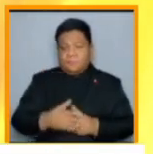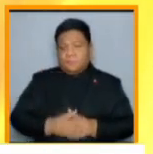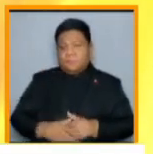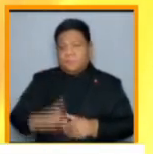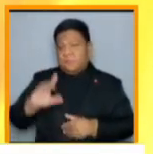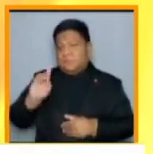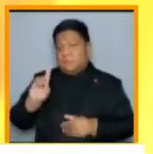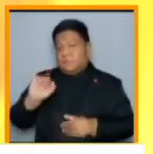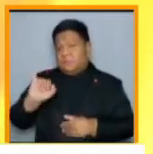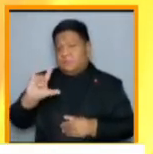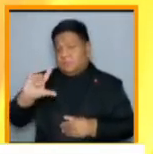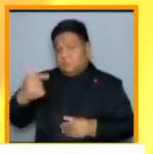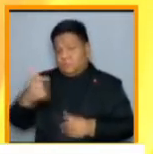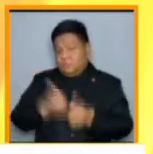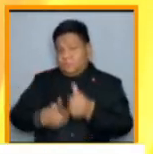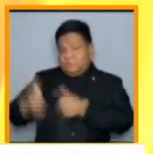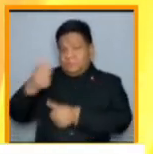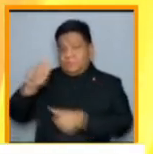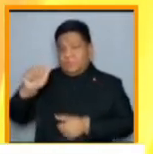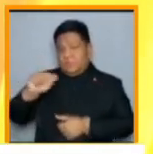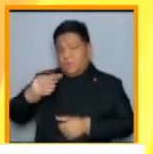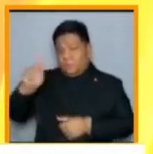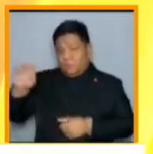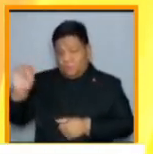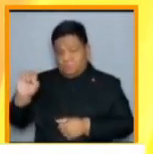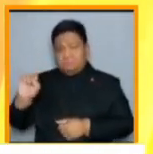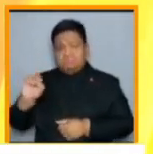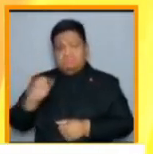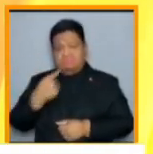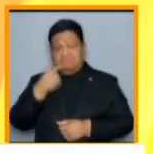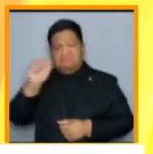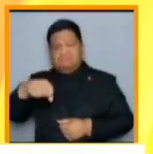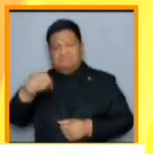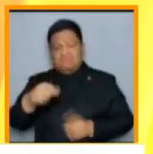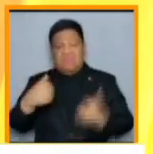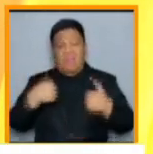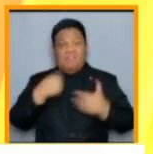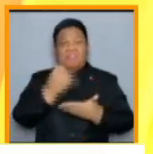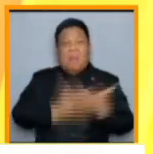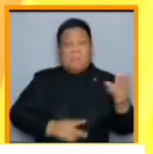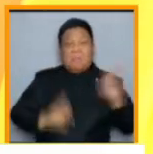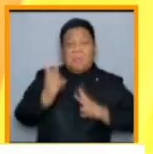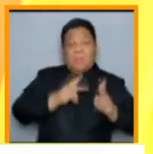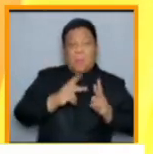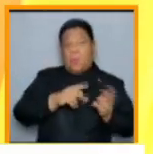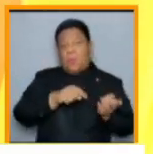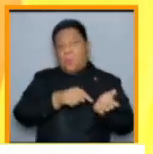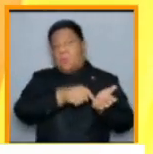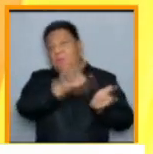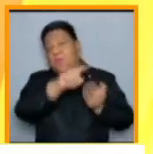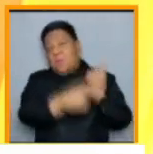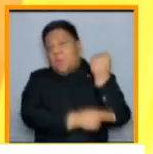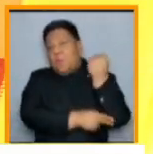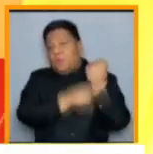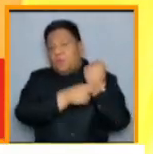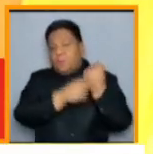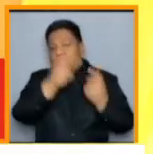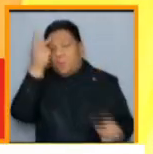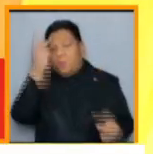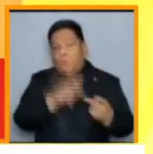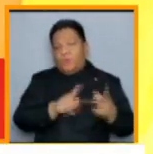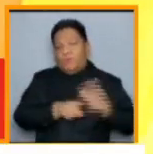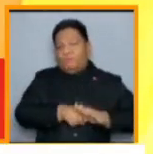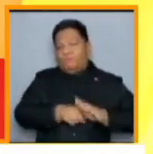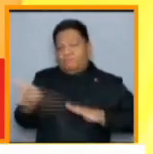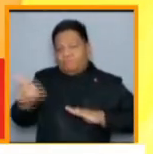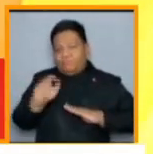mga nagbabayad sa hotel para makalabas na agad sa quarantine. May mga kinasuhan na nga raw ang Bureau of Quarantine. Ang ilang balikbayan